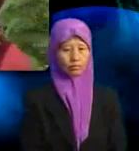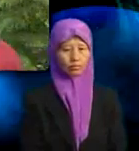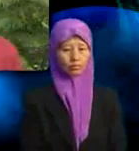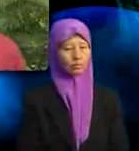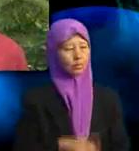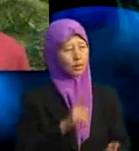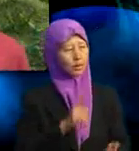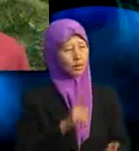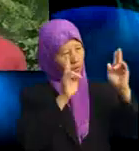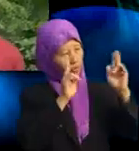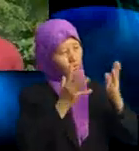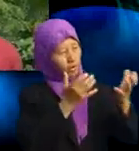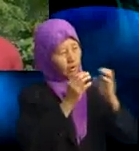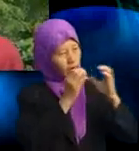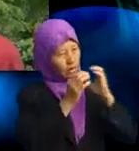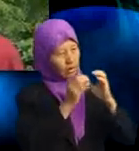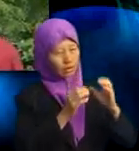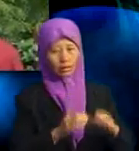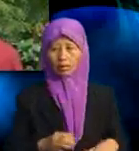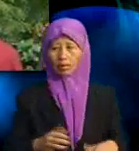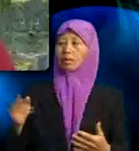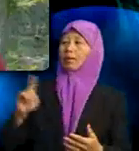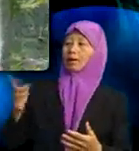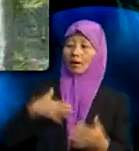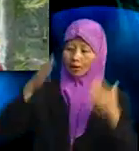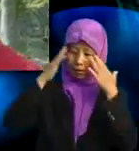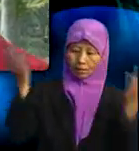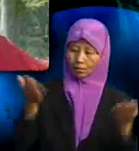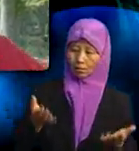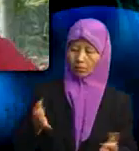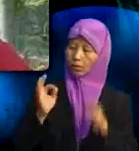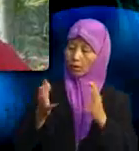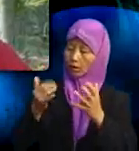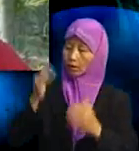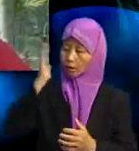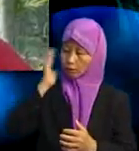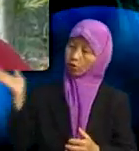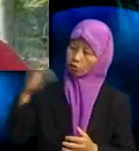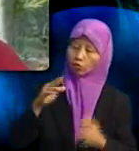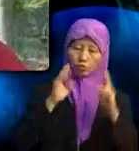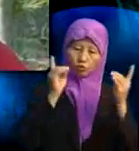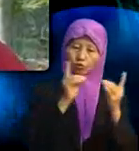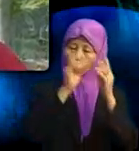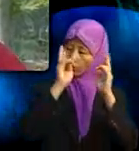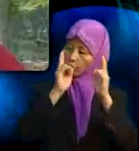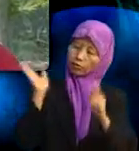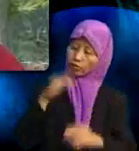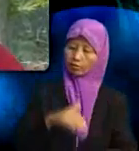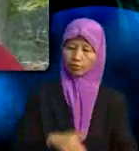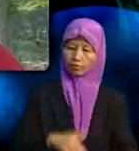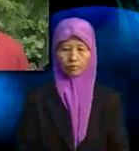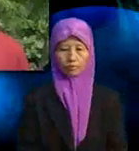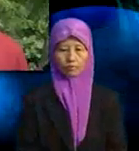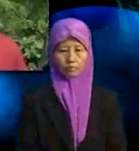Bang, apa yang ustaz nak bincangkan ini? Hey. Manalah abang tahu? Ha, kalau nak tahu, jom kita jumpa